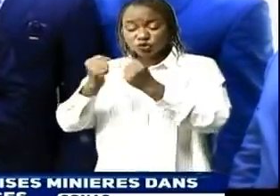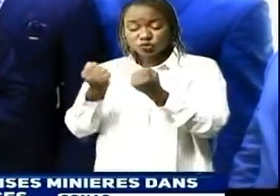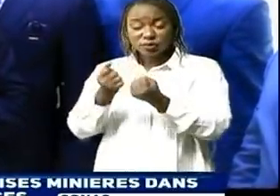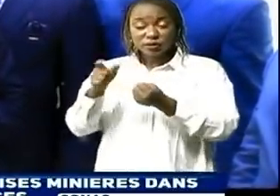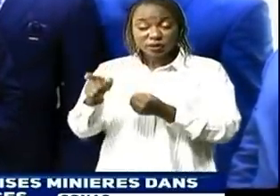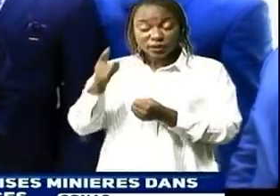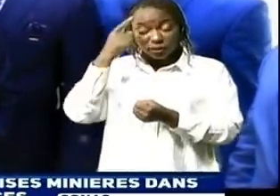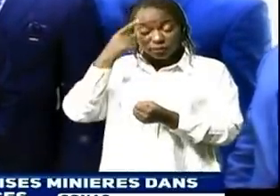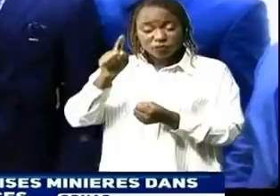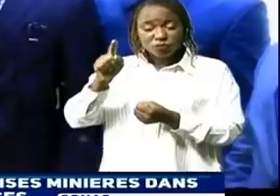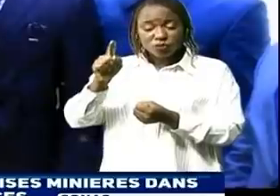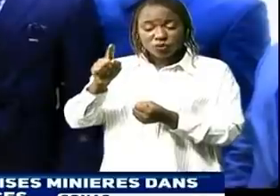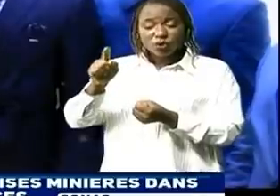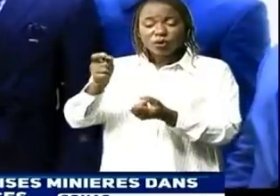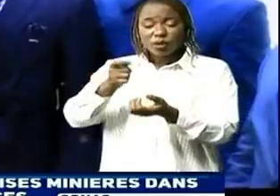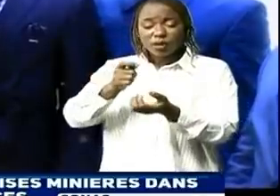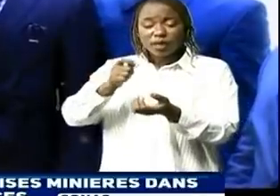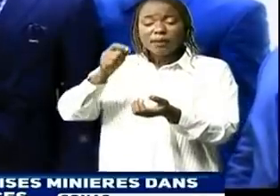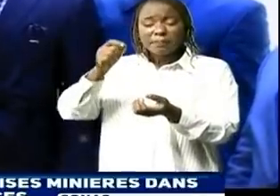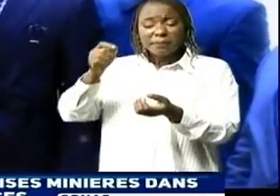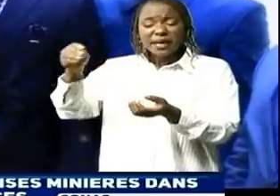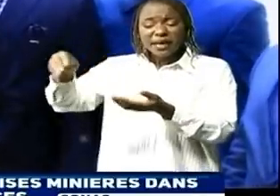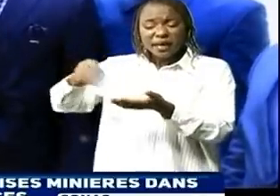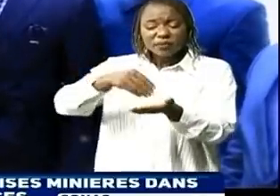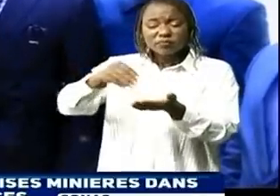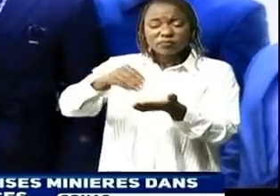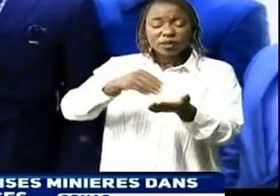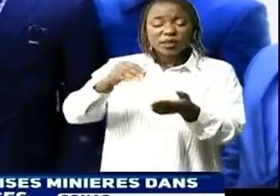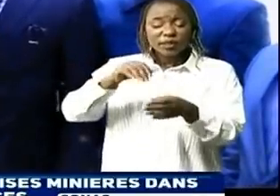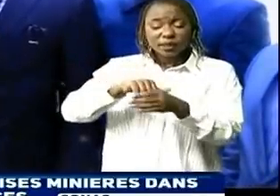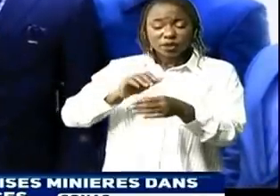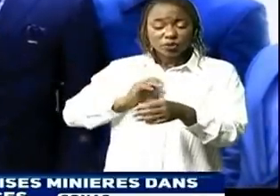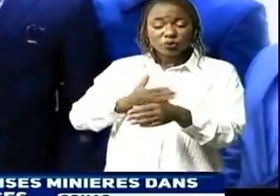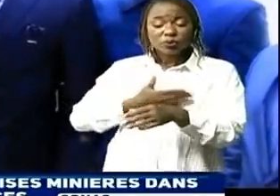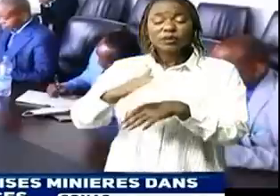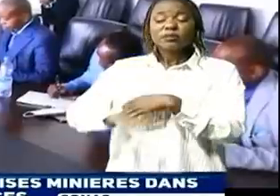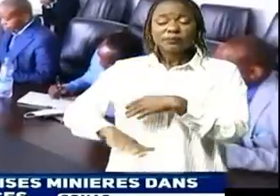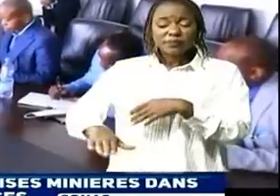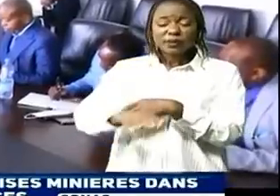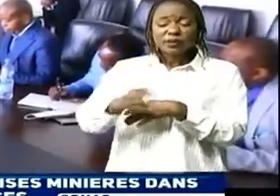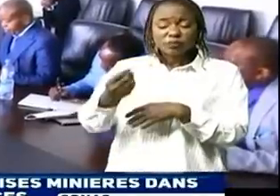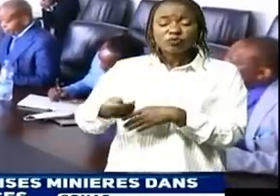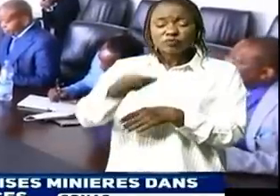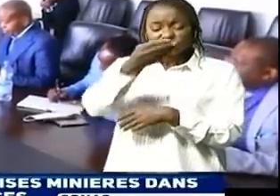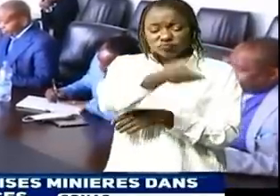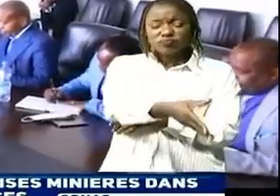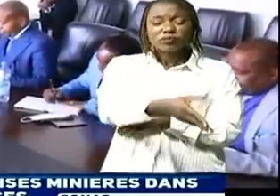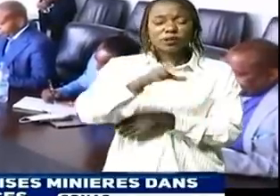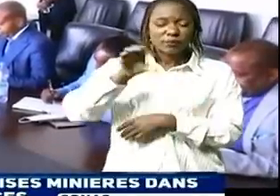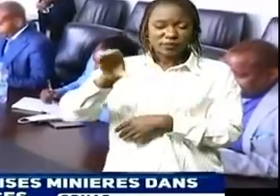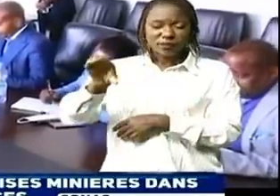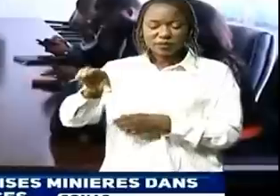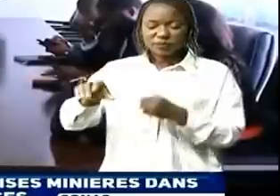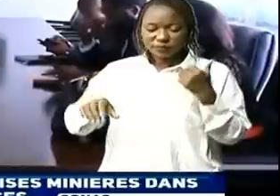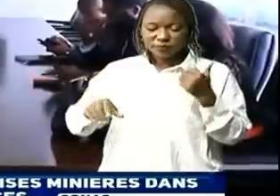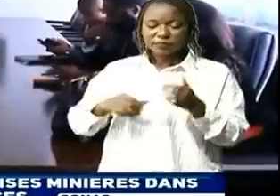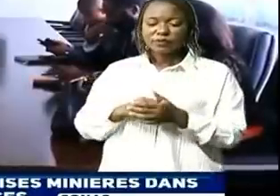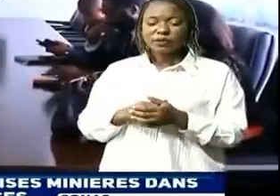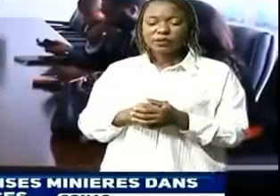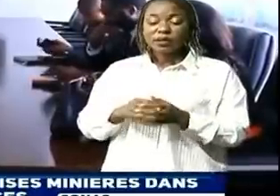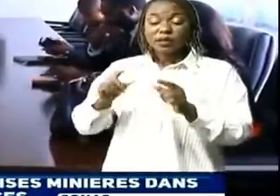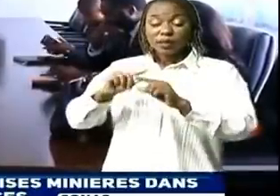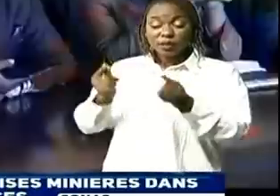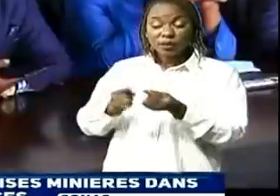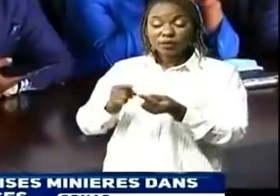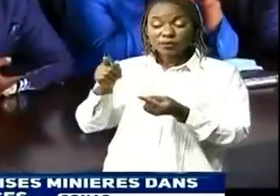puissent souscrire dans notre pays et qu'elles s'évitent des sanctions éventuelles. À l'étape de la province de Lualaba, la délégation a